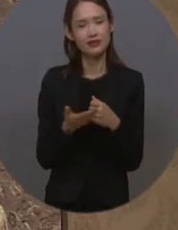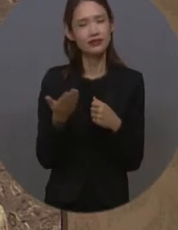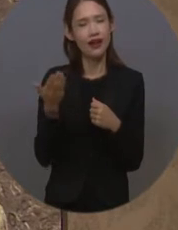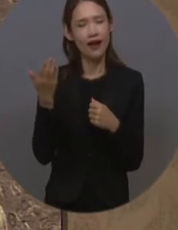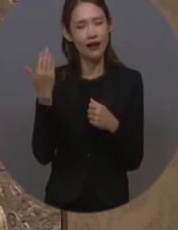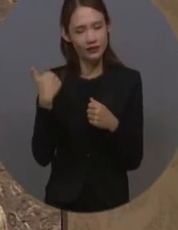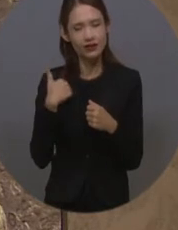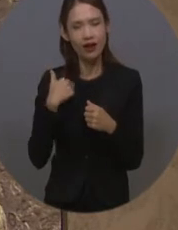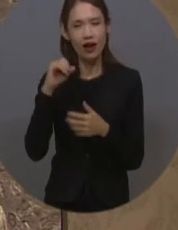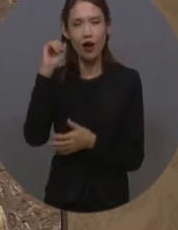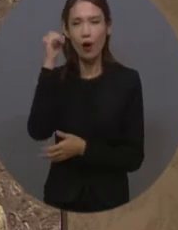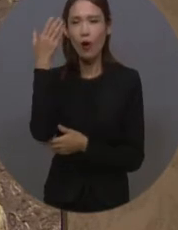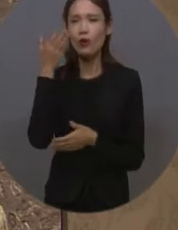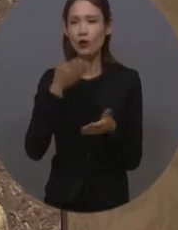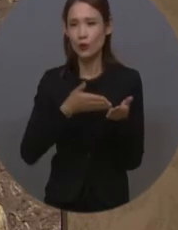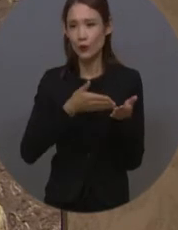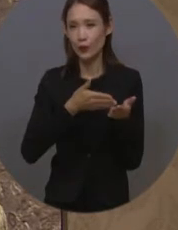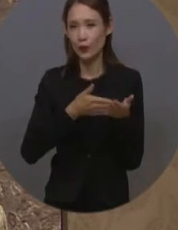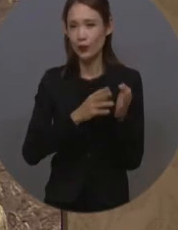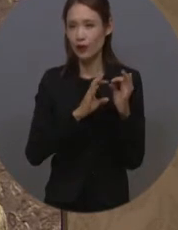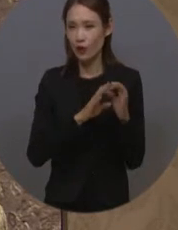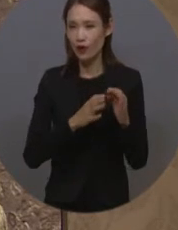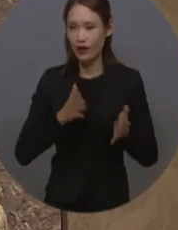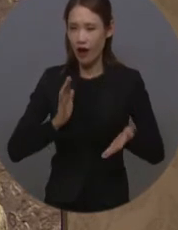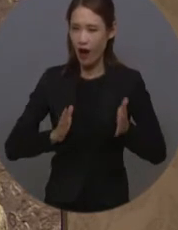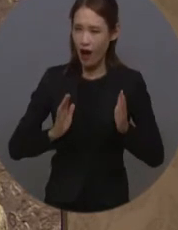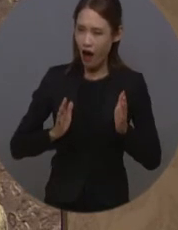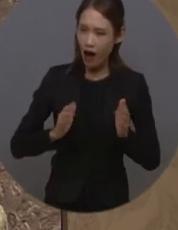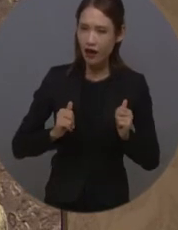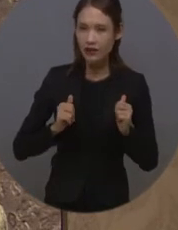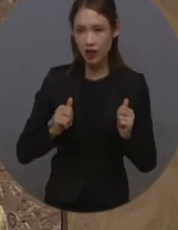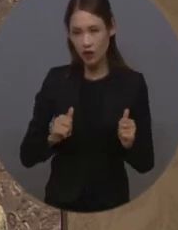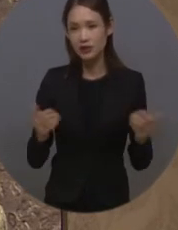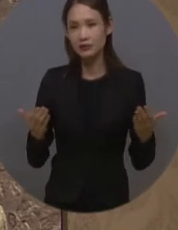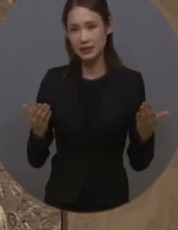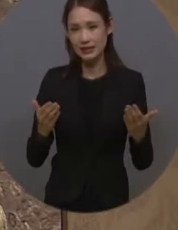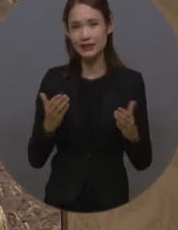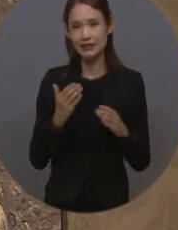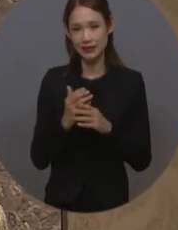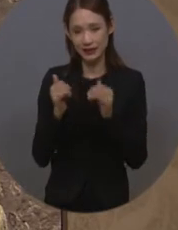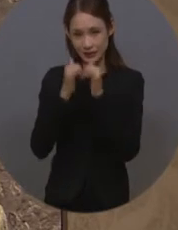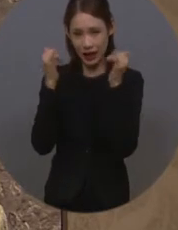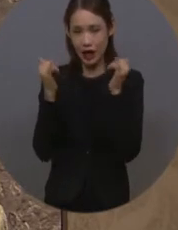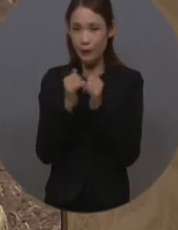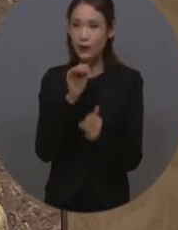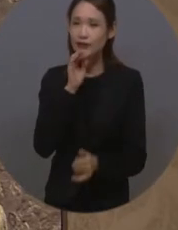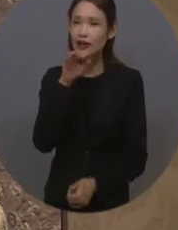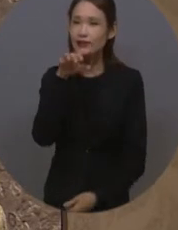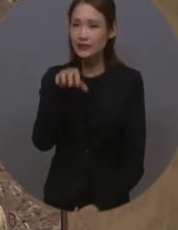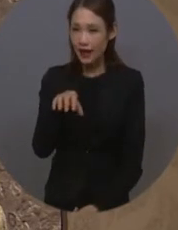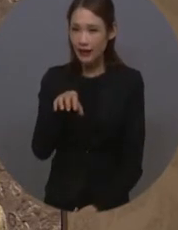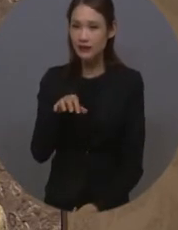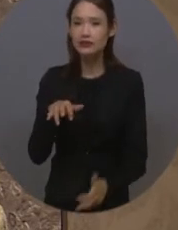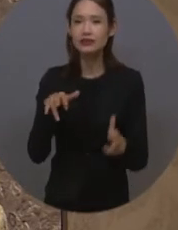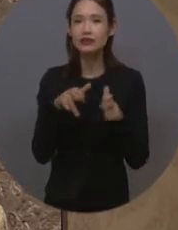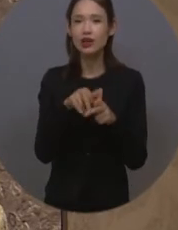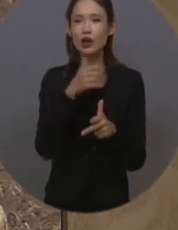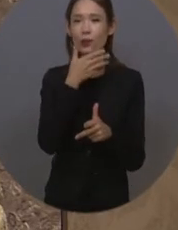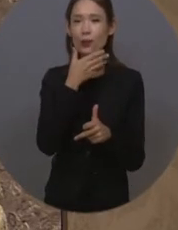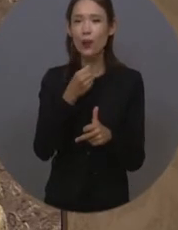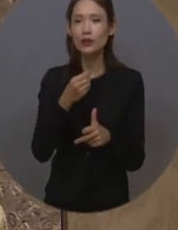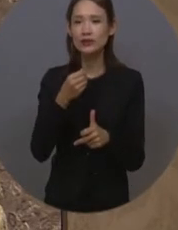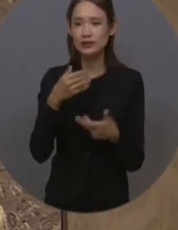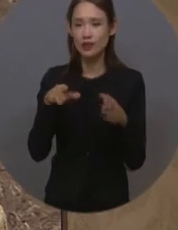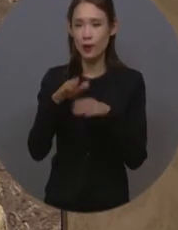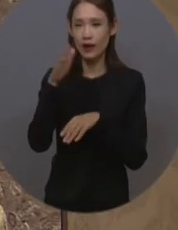한때는 언론에서 열심히 뛰어다니면서 일을 하다가 사회복지 현장에서 이제 장애인